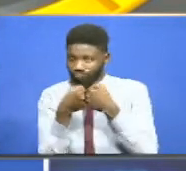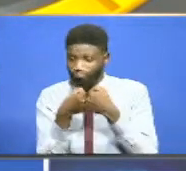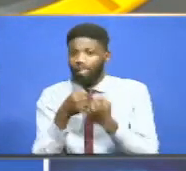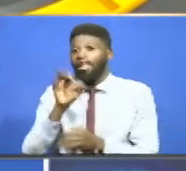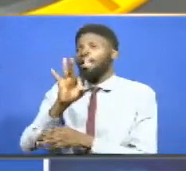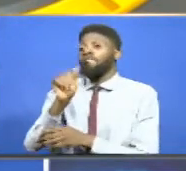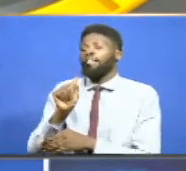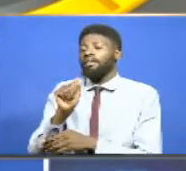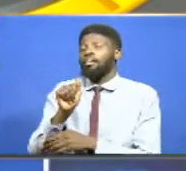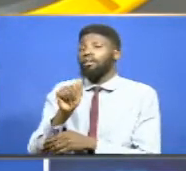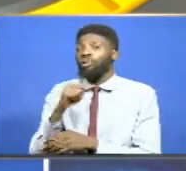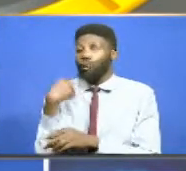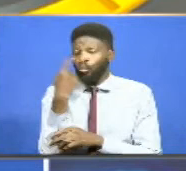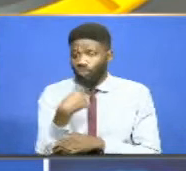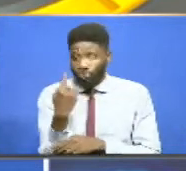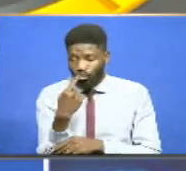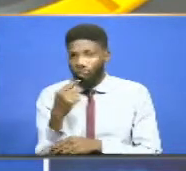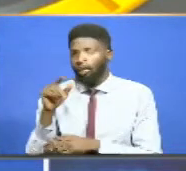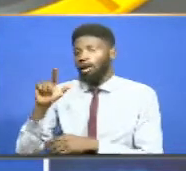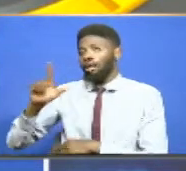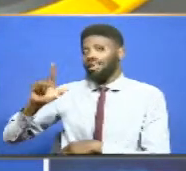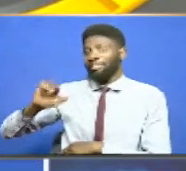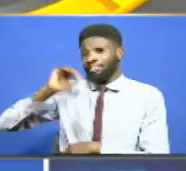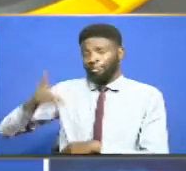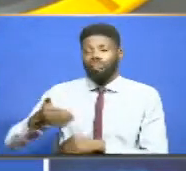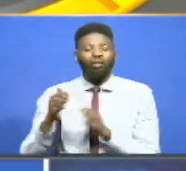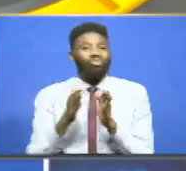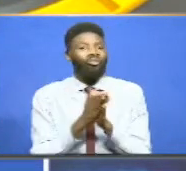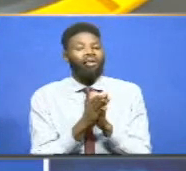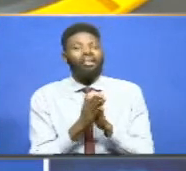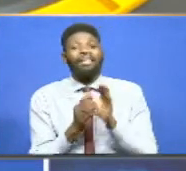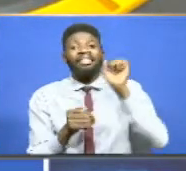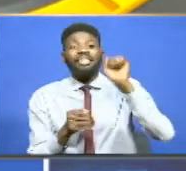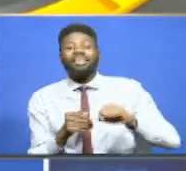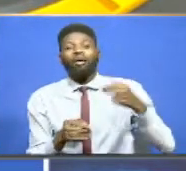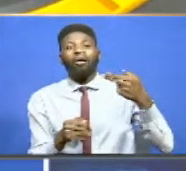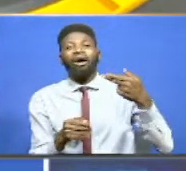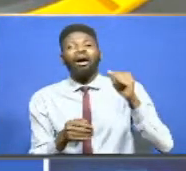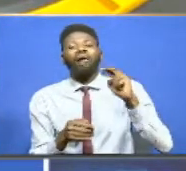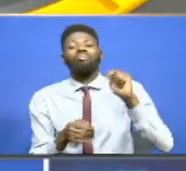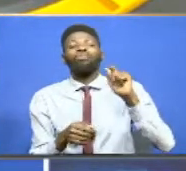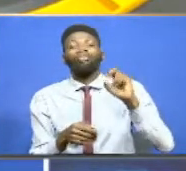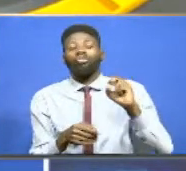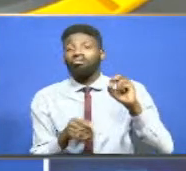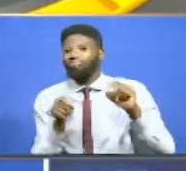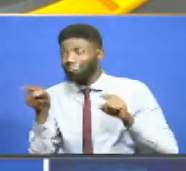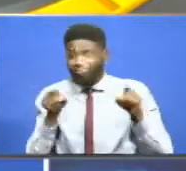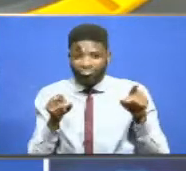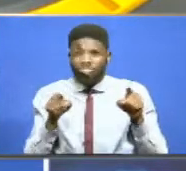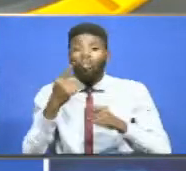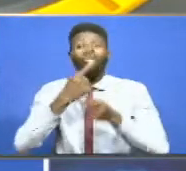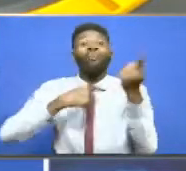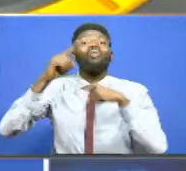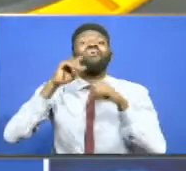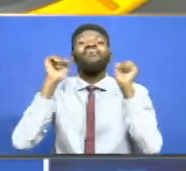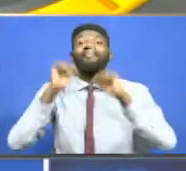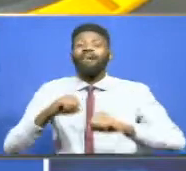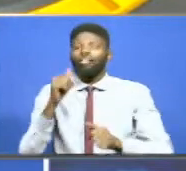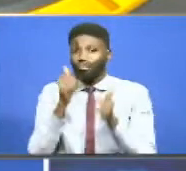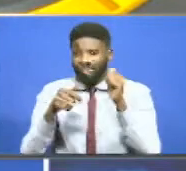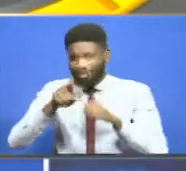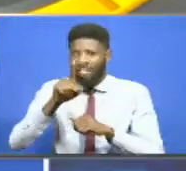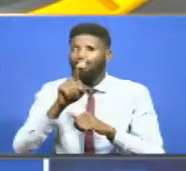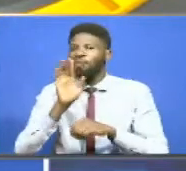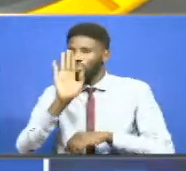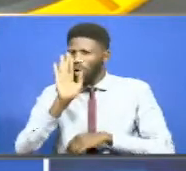FA baina ya timu ya Leicester City na Southampton. Je, ni ipi itakayotamba? Unaweza kuanza kutuma ubashiri wako